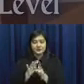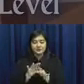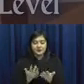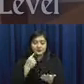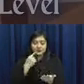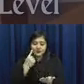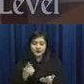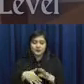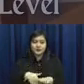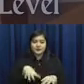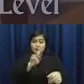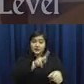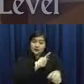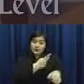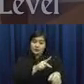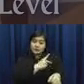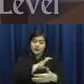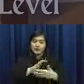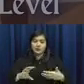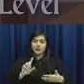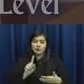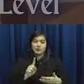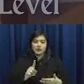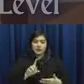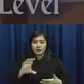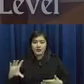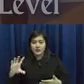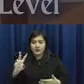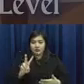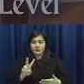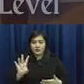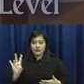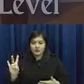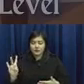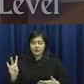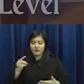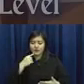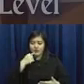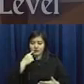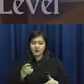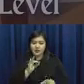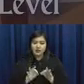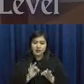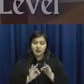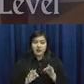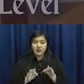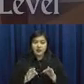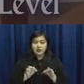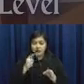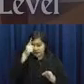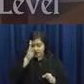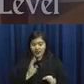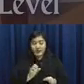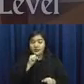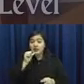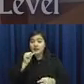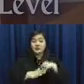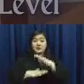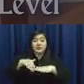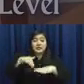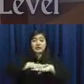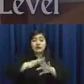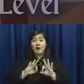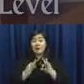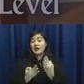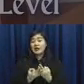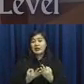Psalms 127 verse number 1, "Except the Lord build the house, they labor in vain that